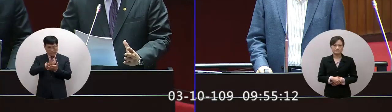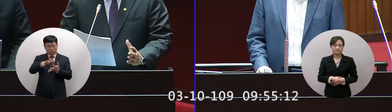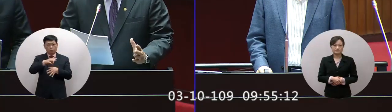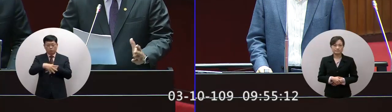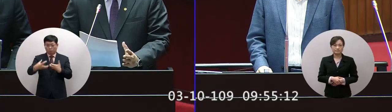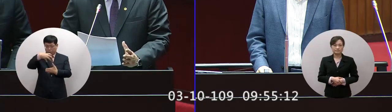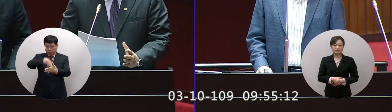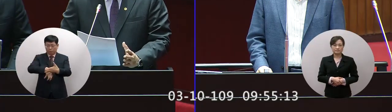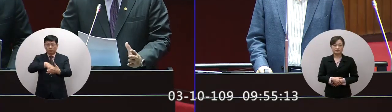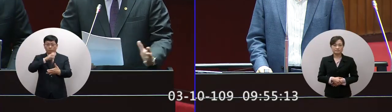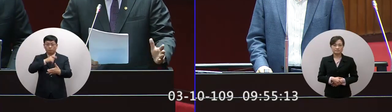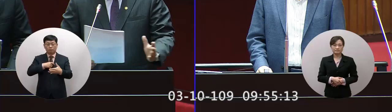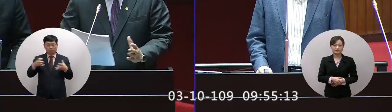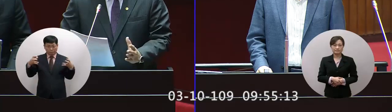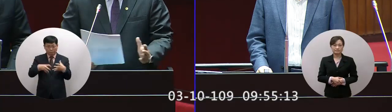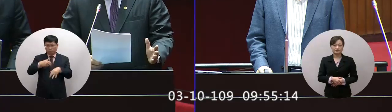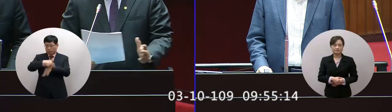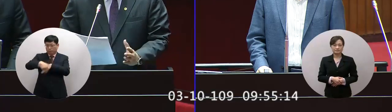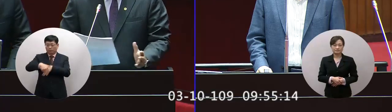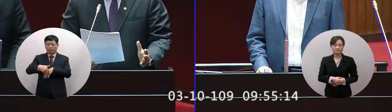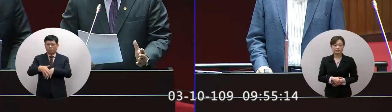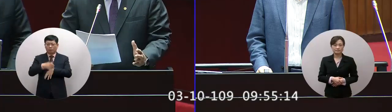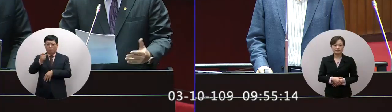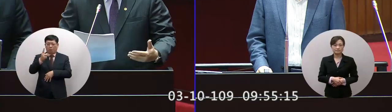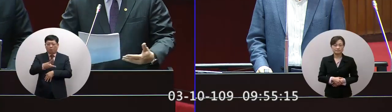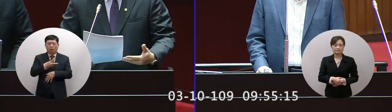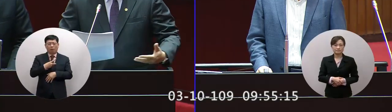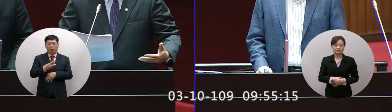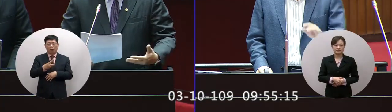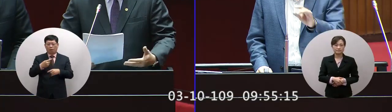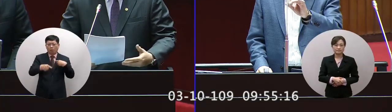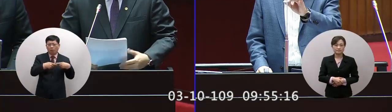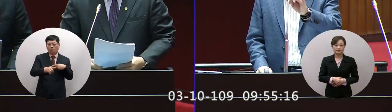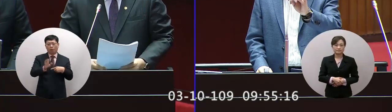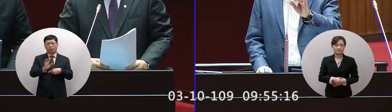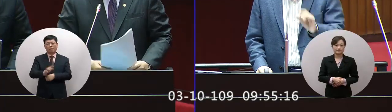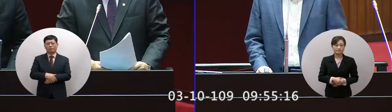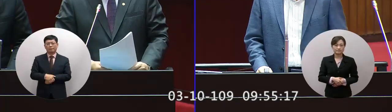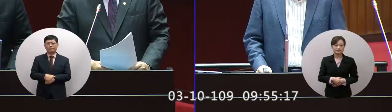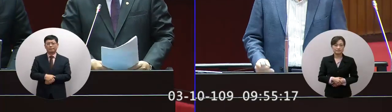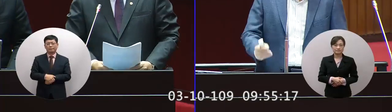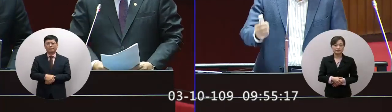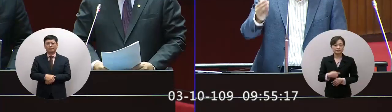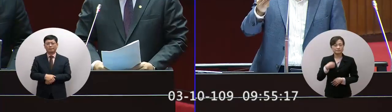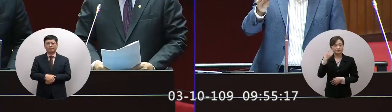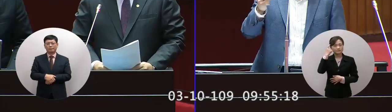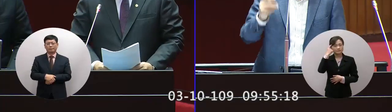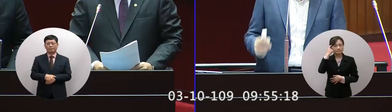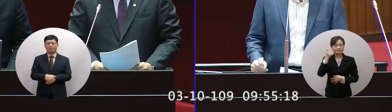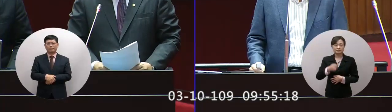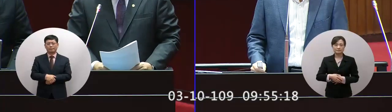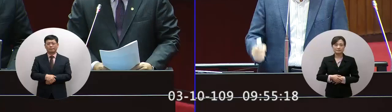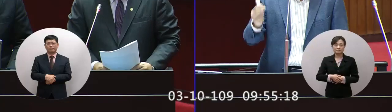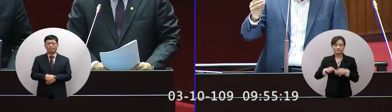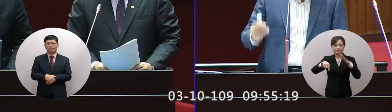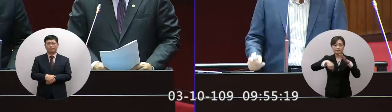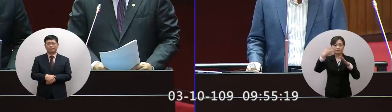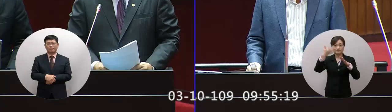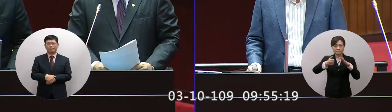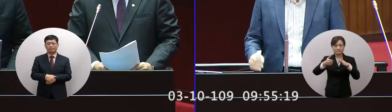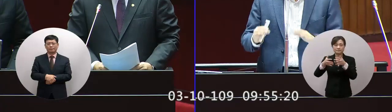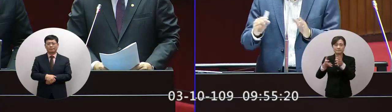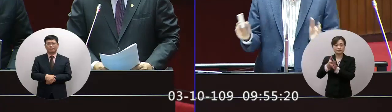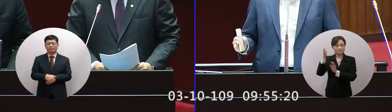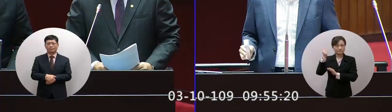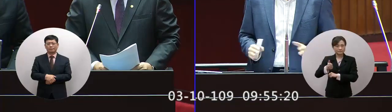并规划，才不会到时候做两次中间会有一些冲突。 好，我想这个我们院长跟部